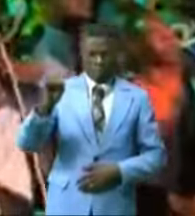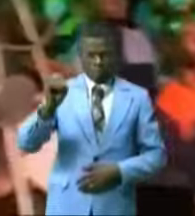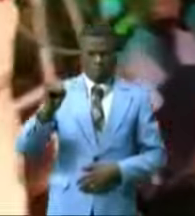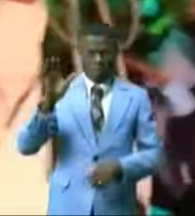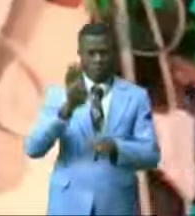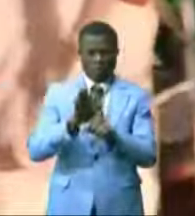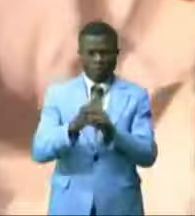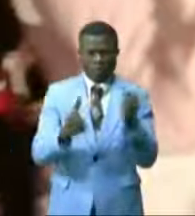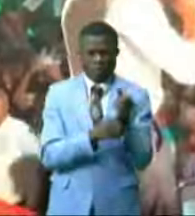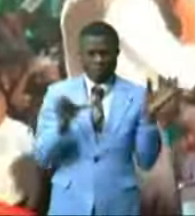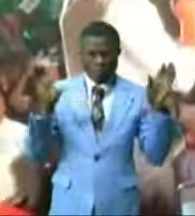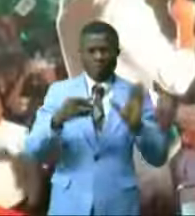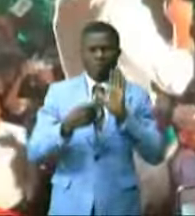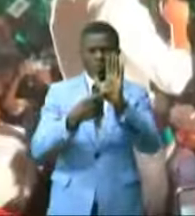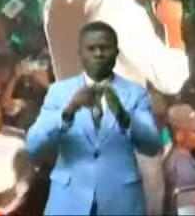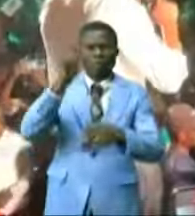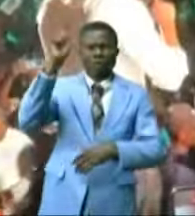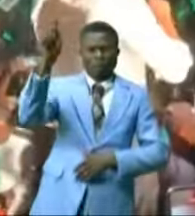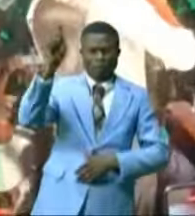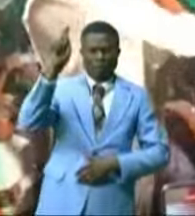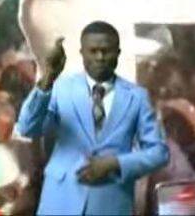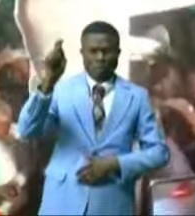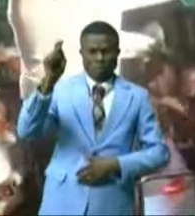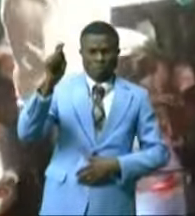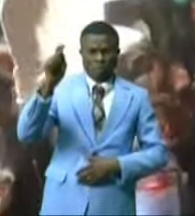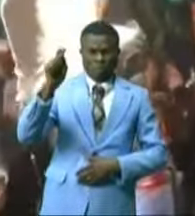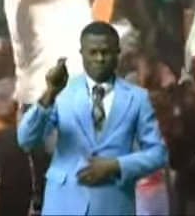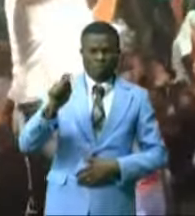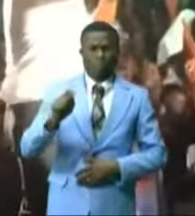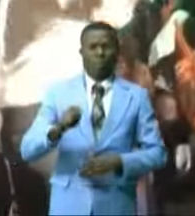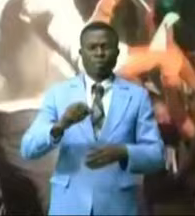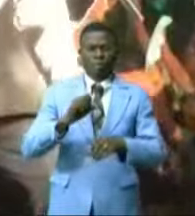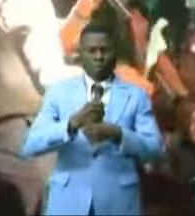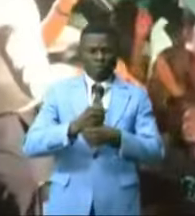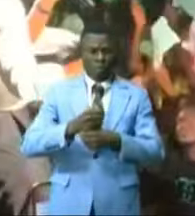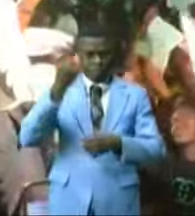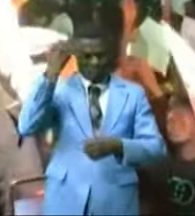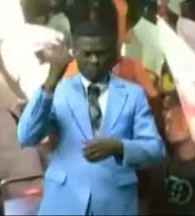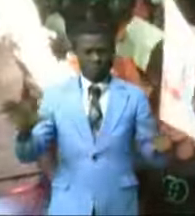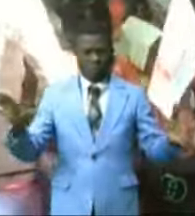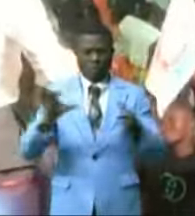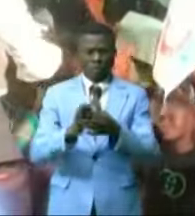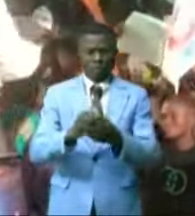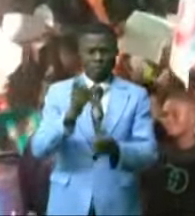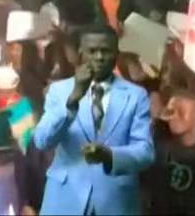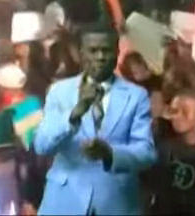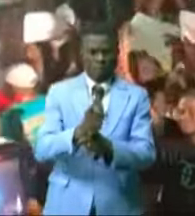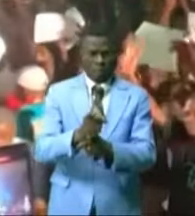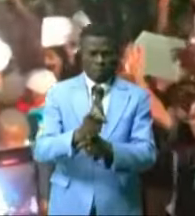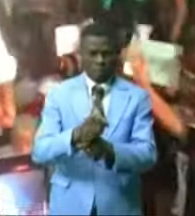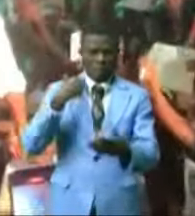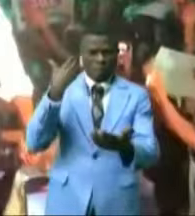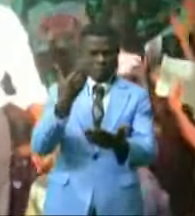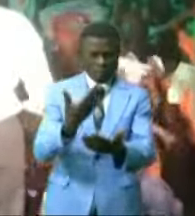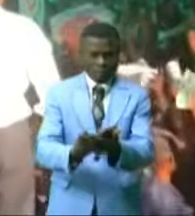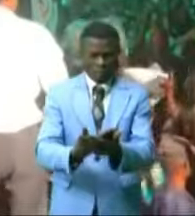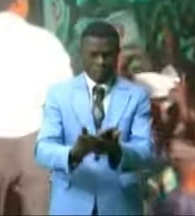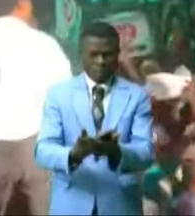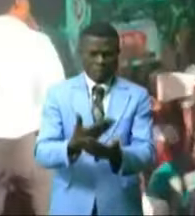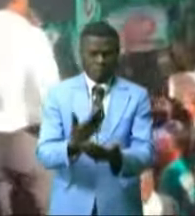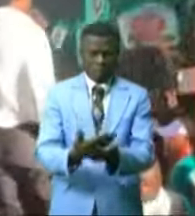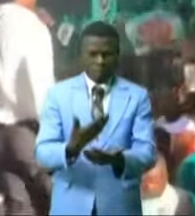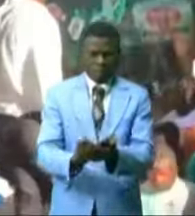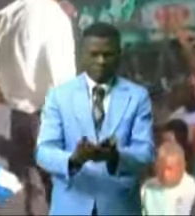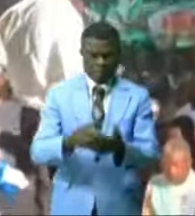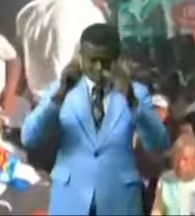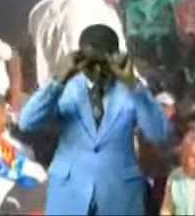l'expression visuelle porte témoignage en immortalisant l'instant d'une communion parfaite. Aussitôt arrivé, les